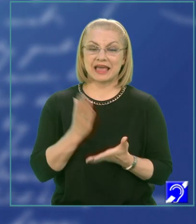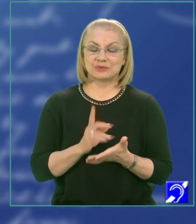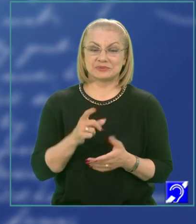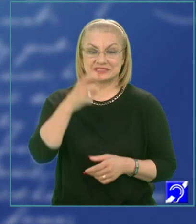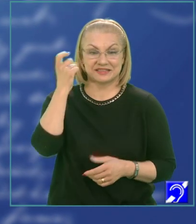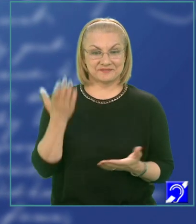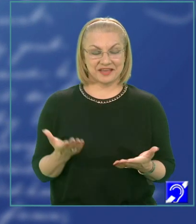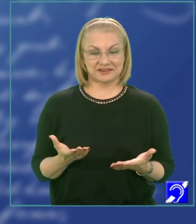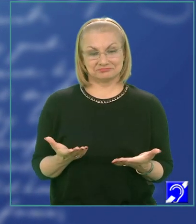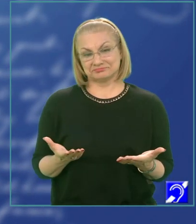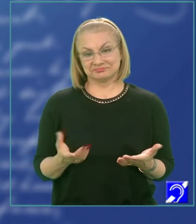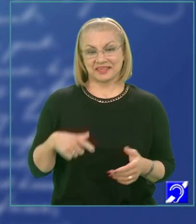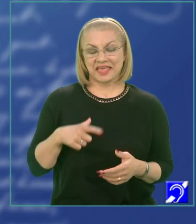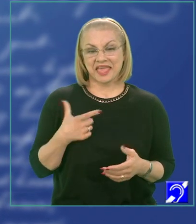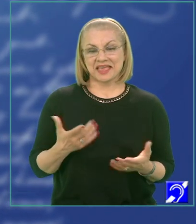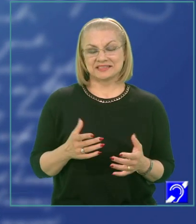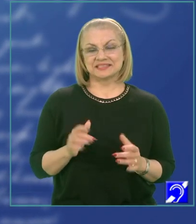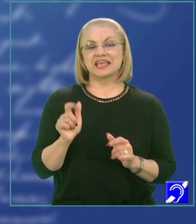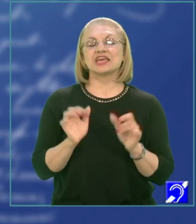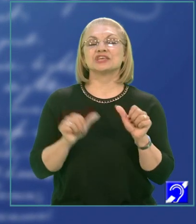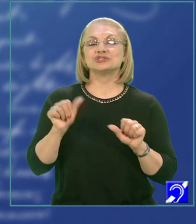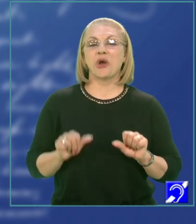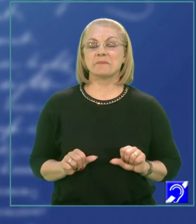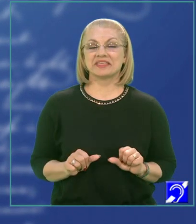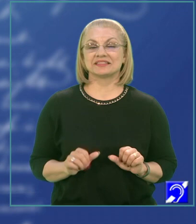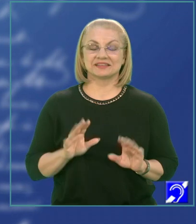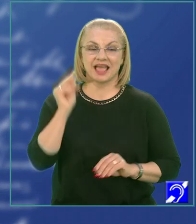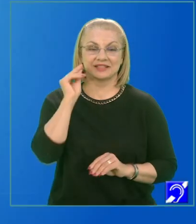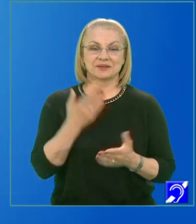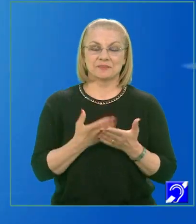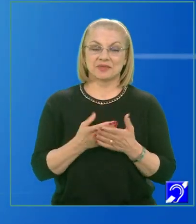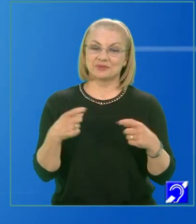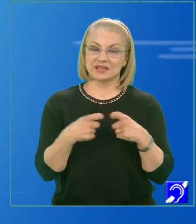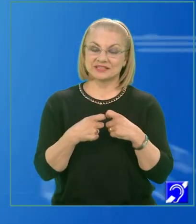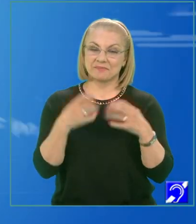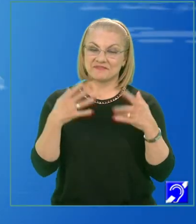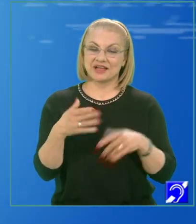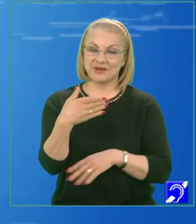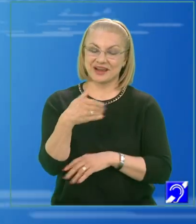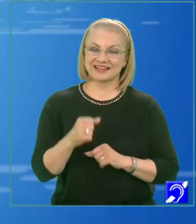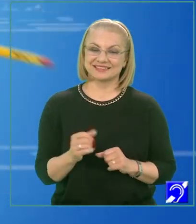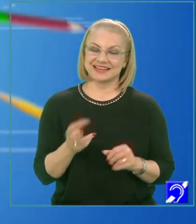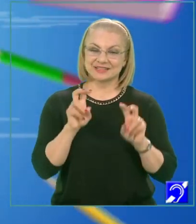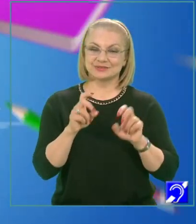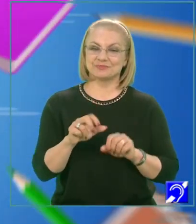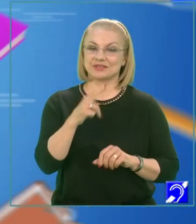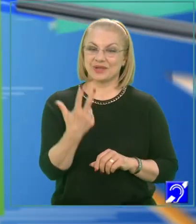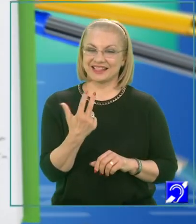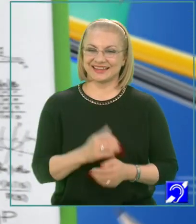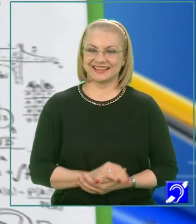vară. E geometrie. Antrenament pentru examenul de evaluare națională. Subiectul al